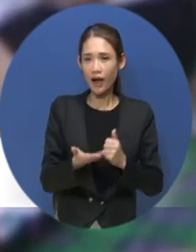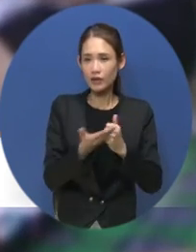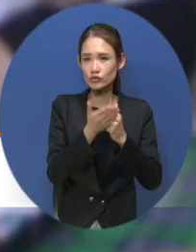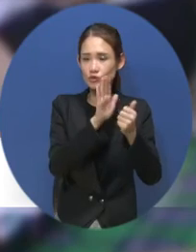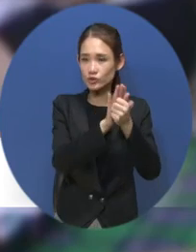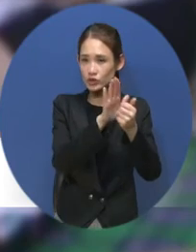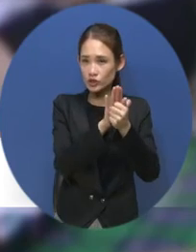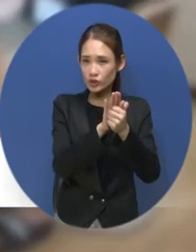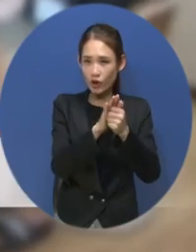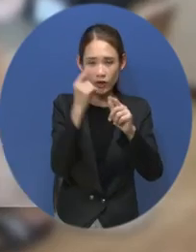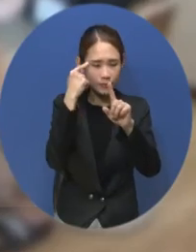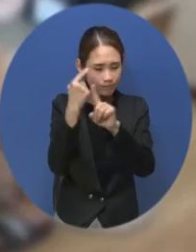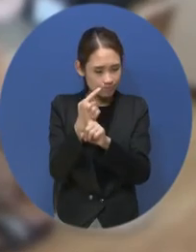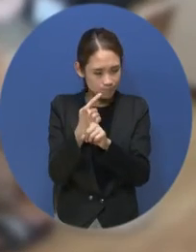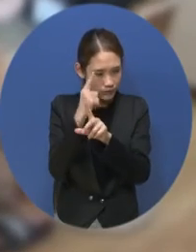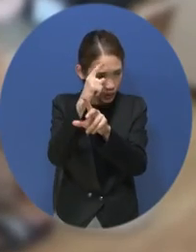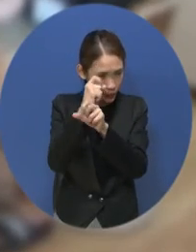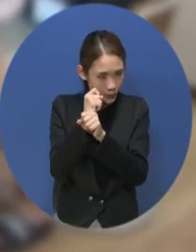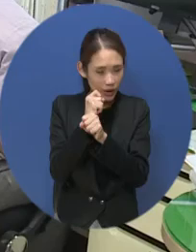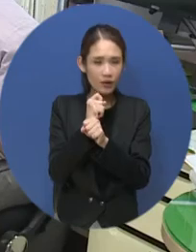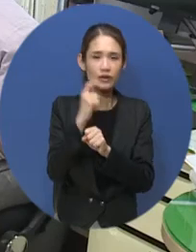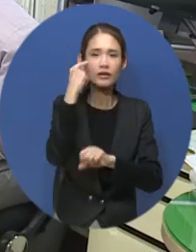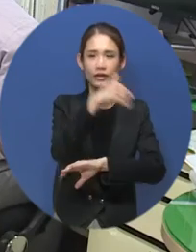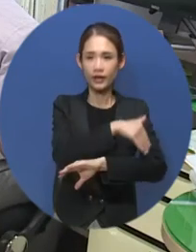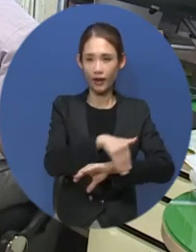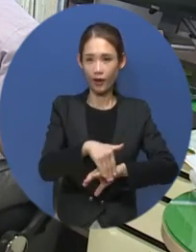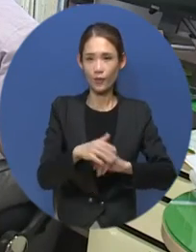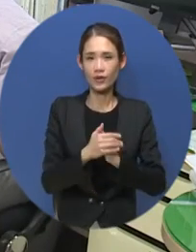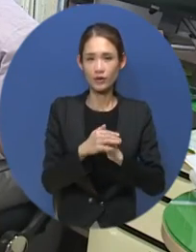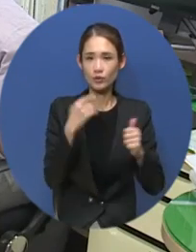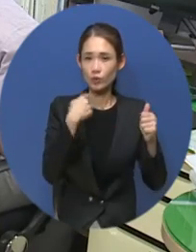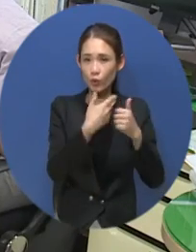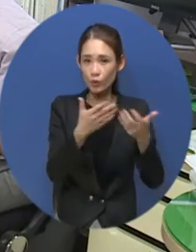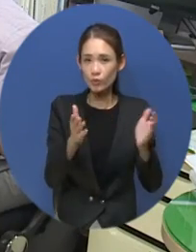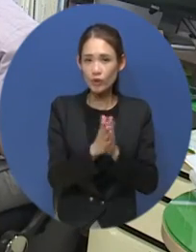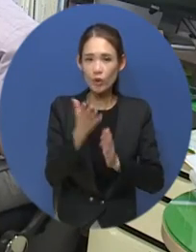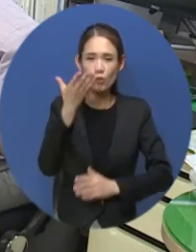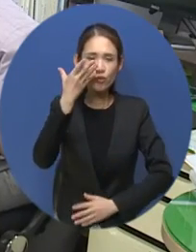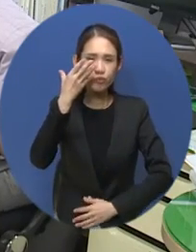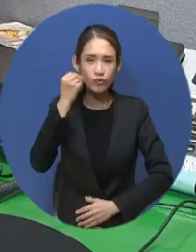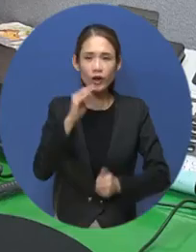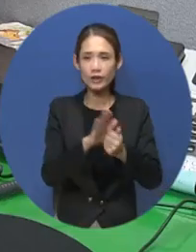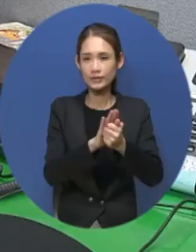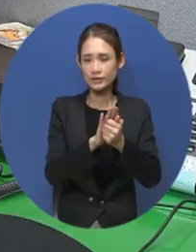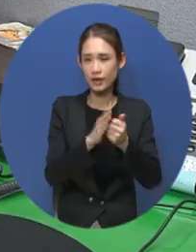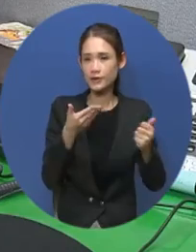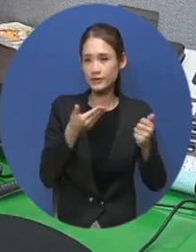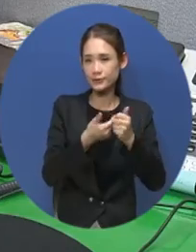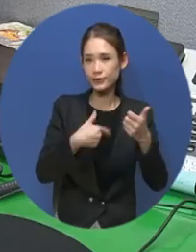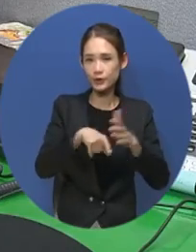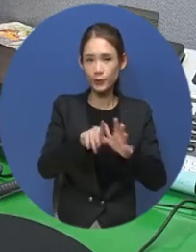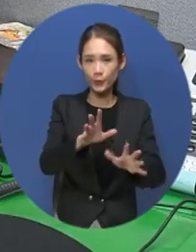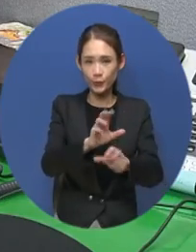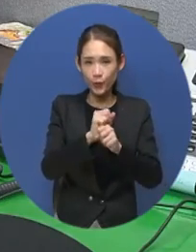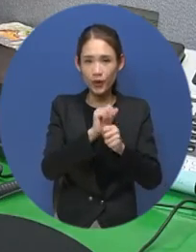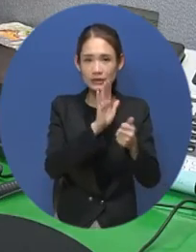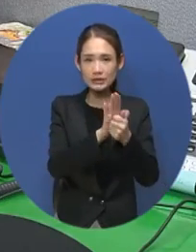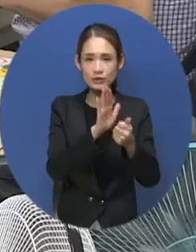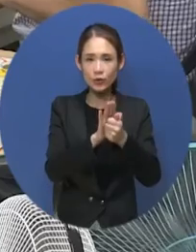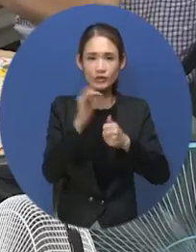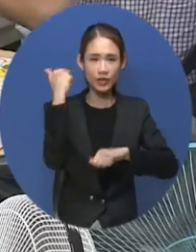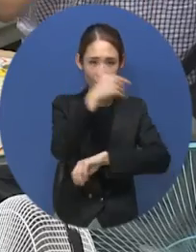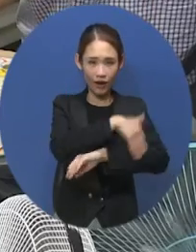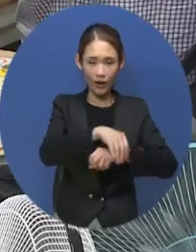방안을 모색할 계획입니다 아울러 교육부는 원활한 서비스 제공을 위한 통합지원 체계를 구축하고